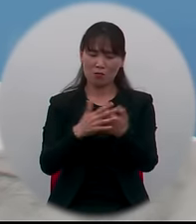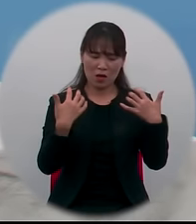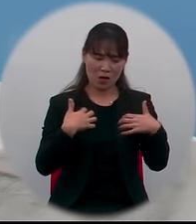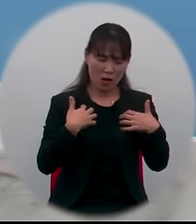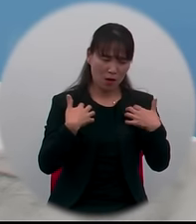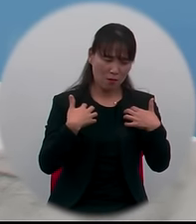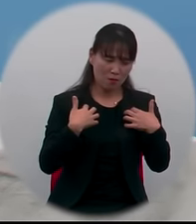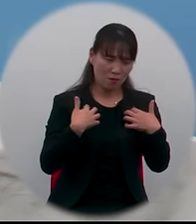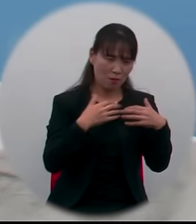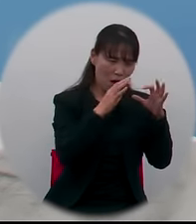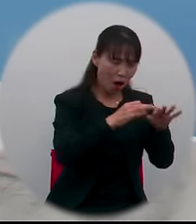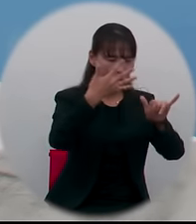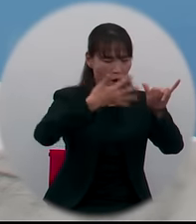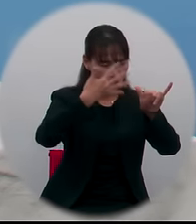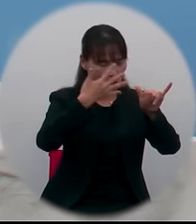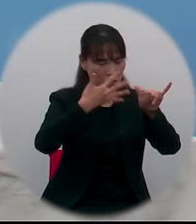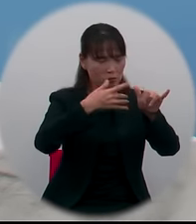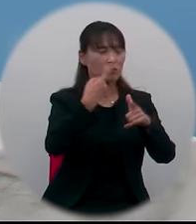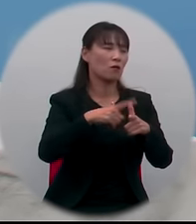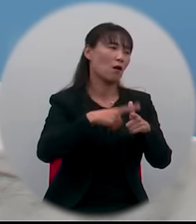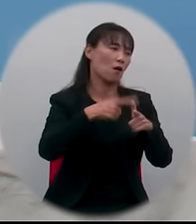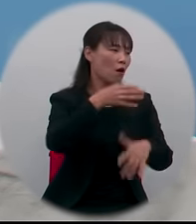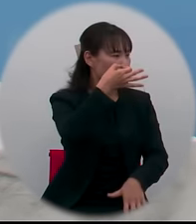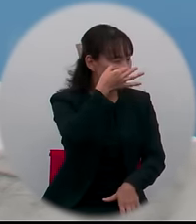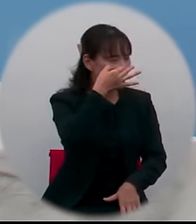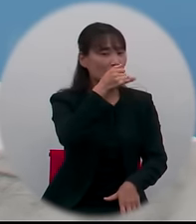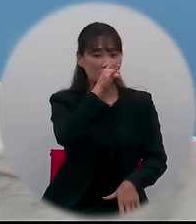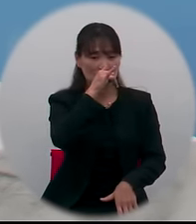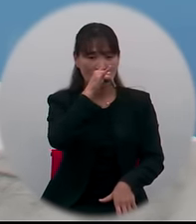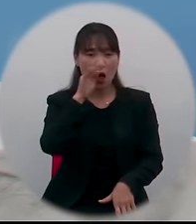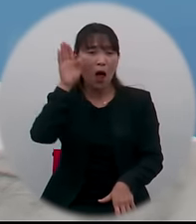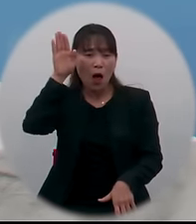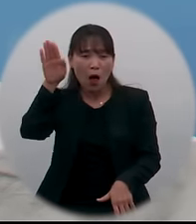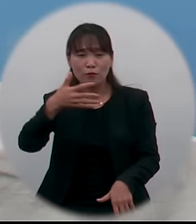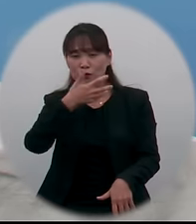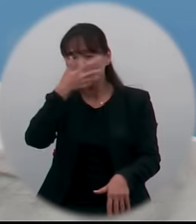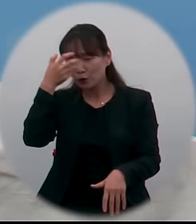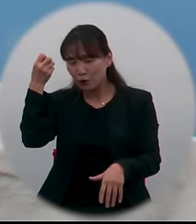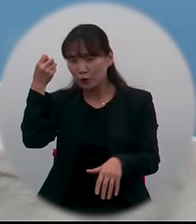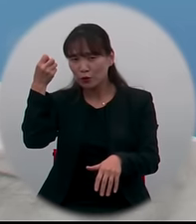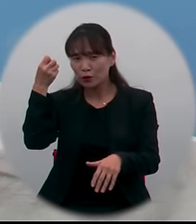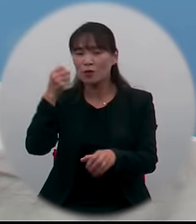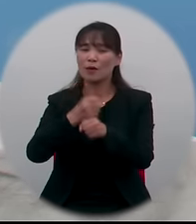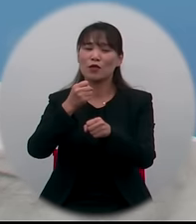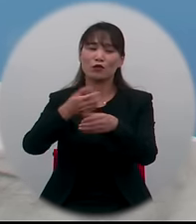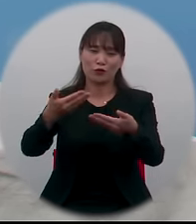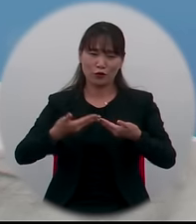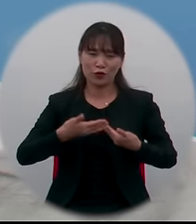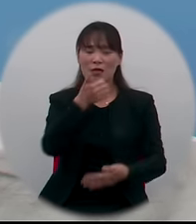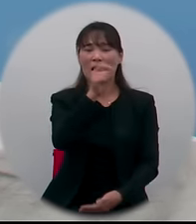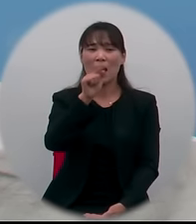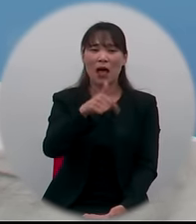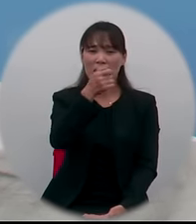몰라서 게임으로 도망가거나 유튜브로 멍때리는 아이들이 많다라고 할 때 장래에 대한 꿈을 굳건하게 만들어 줄 수 있는